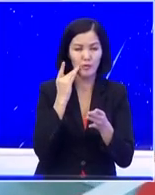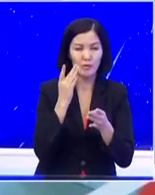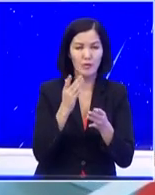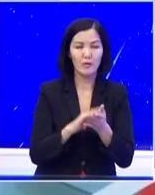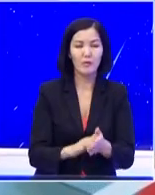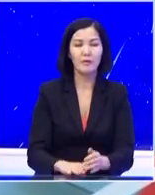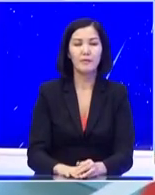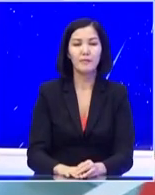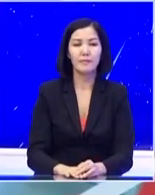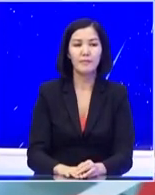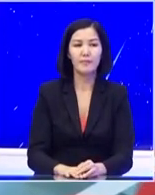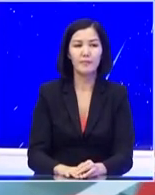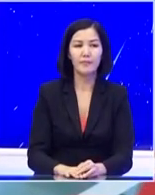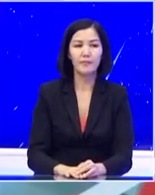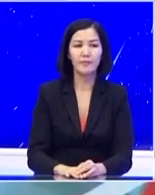аламыз.